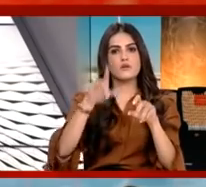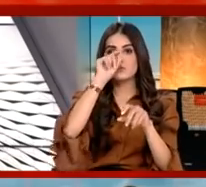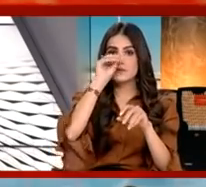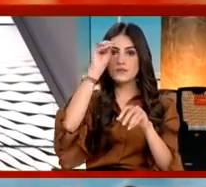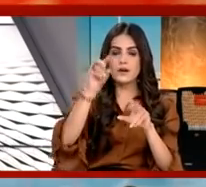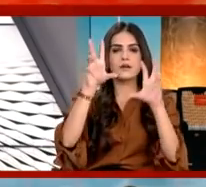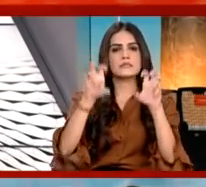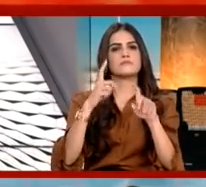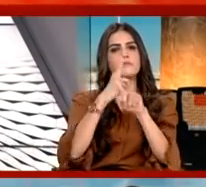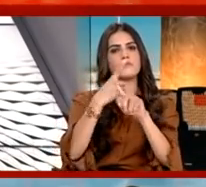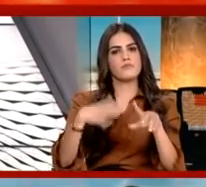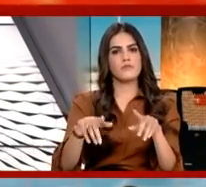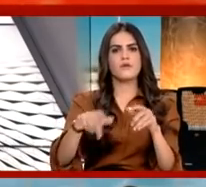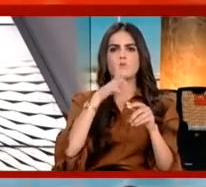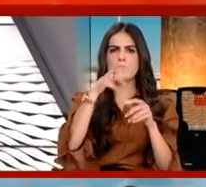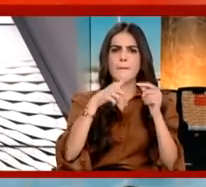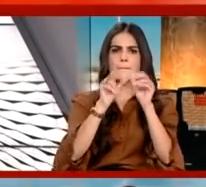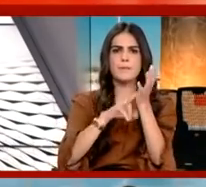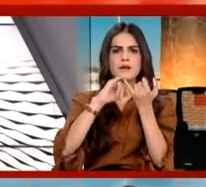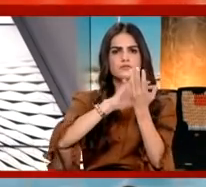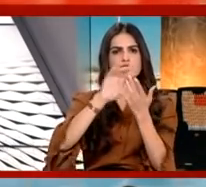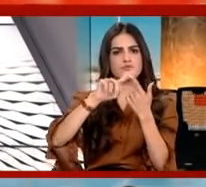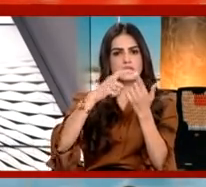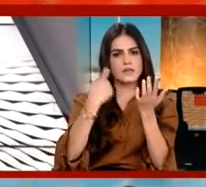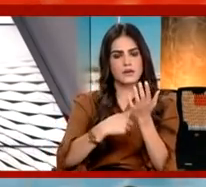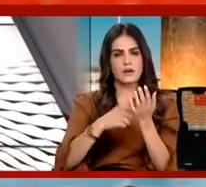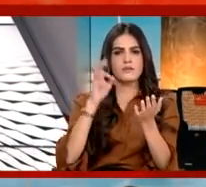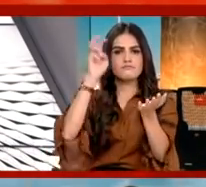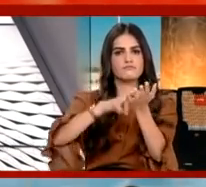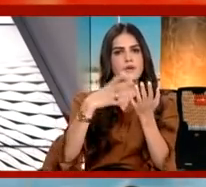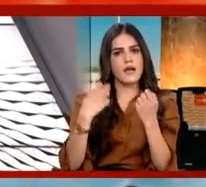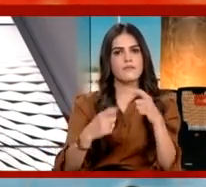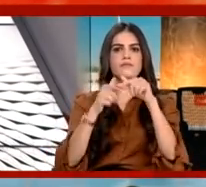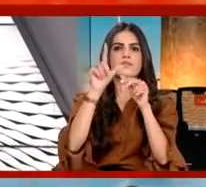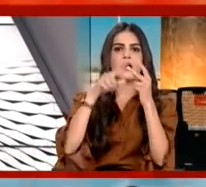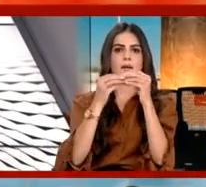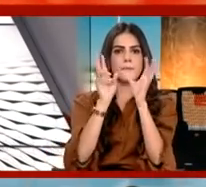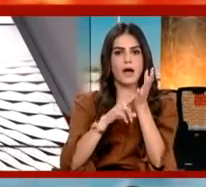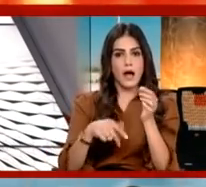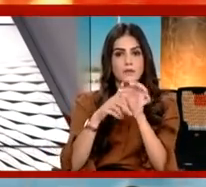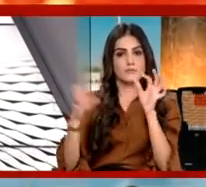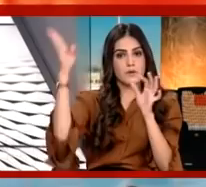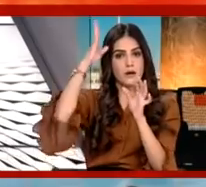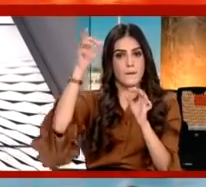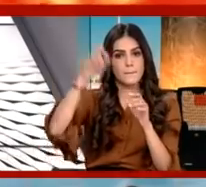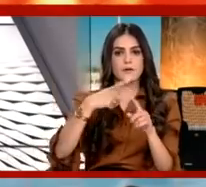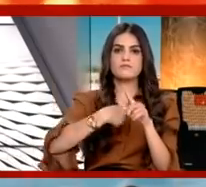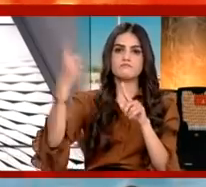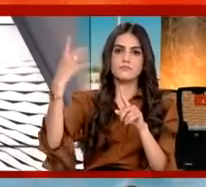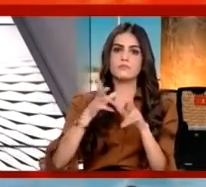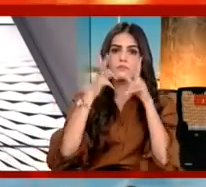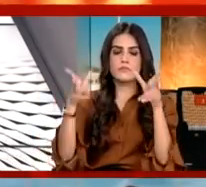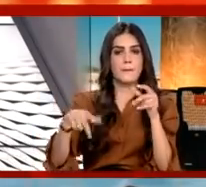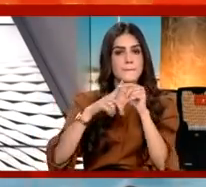ने सस्पेंड किया। साले ने पंजशीर से तालिबान के खिलाफ अभियान छेड़ रखा है। आज पाकिस्तान पर भी साले ने निशाना साधा और